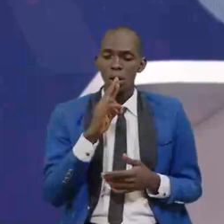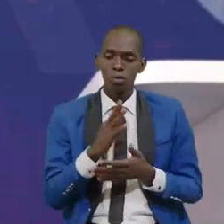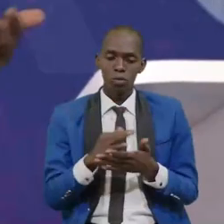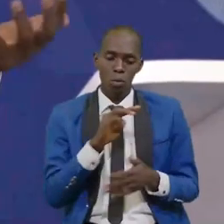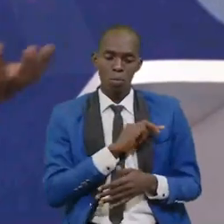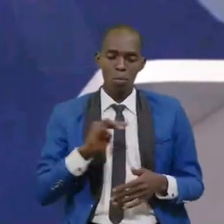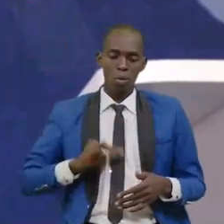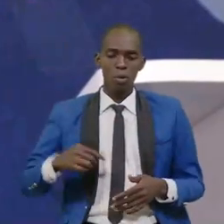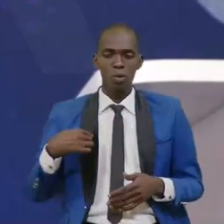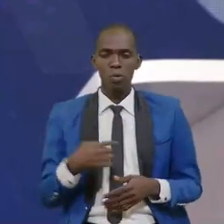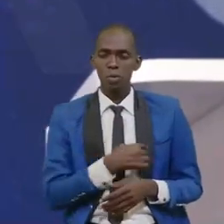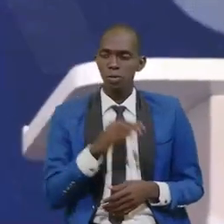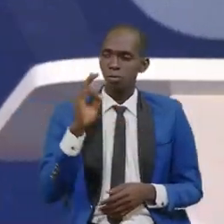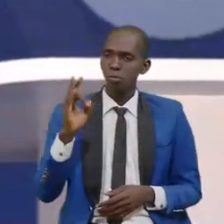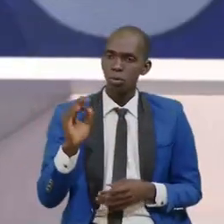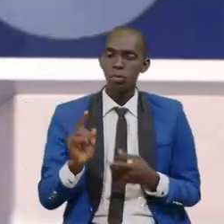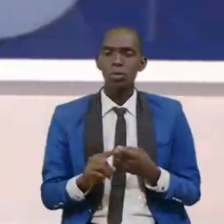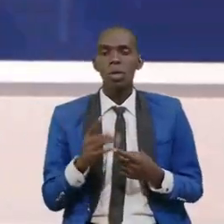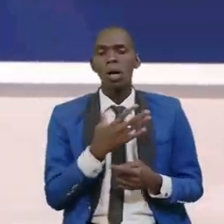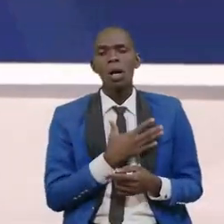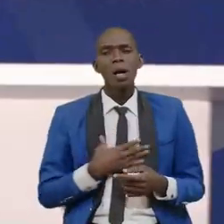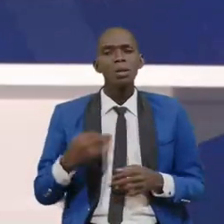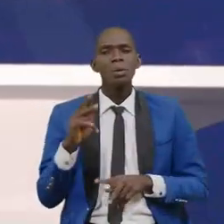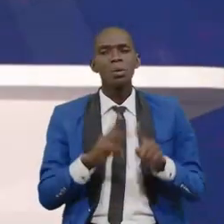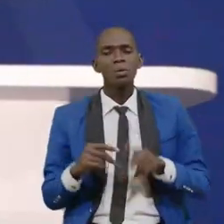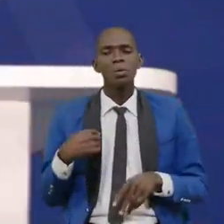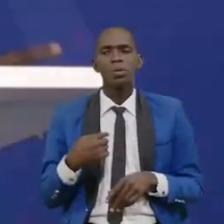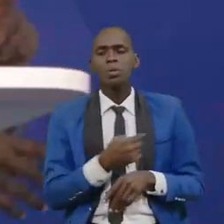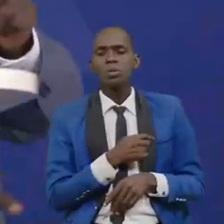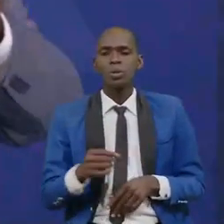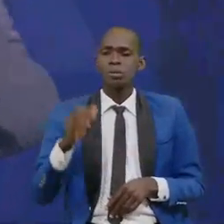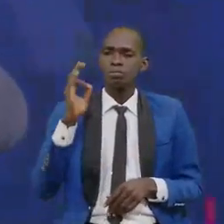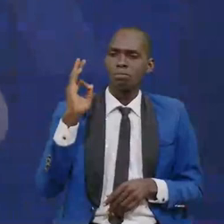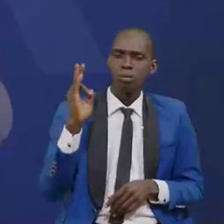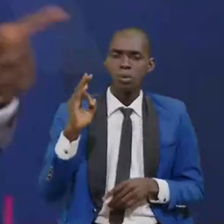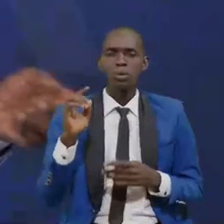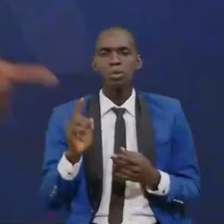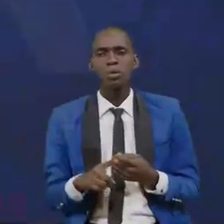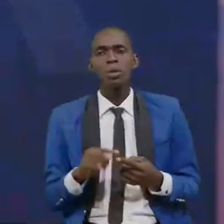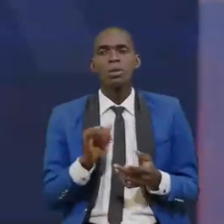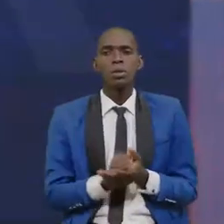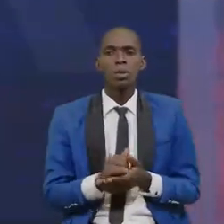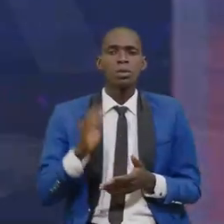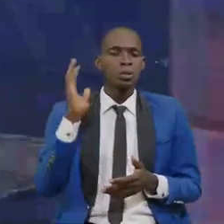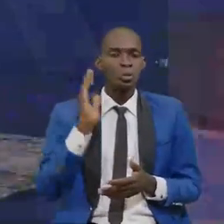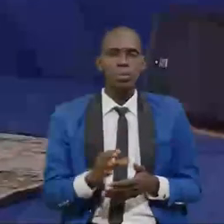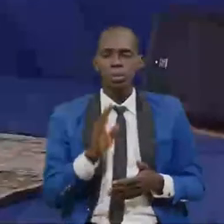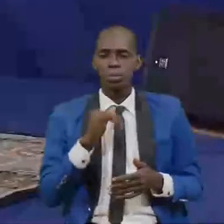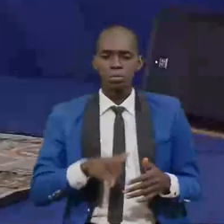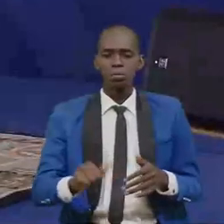nous prêchons, et ceux que nous évangélisons, qui ne soient plus des bébés ou des enfants,